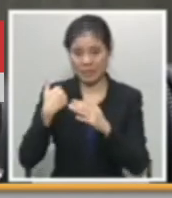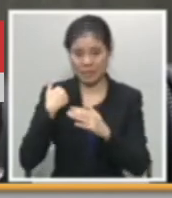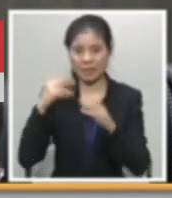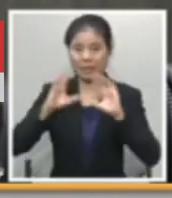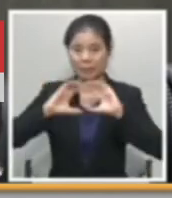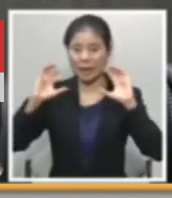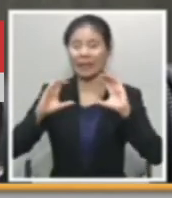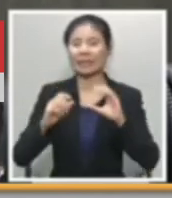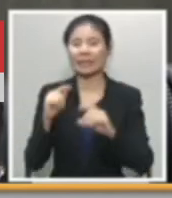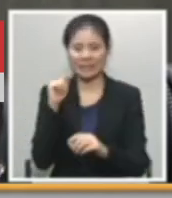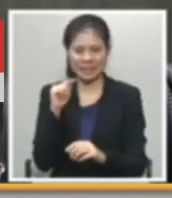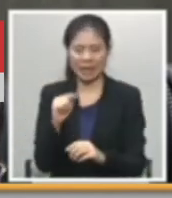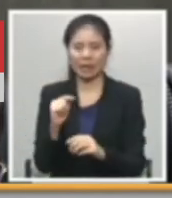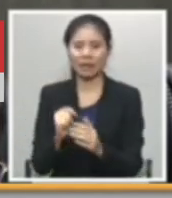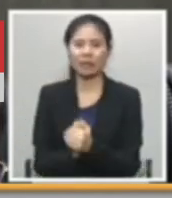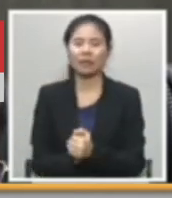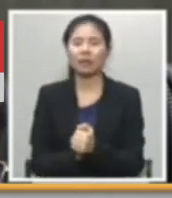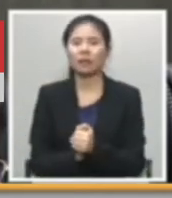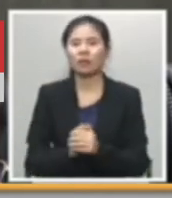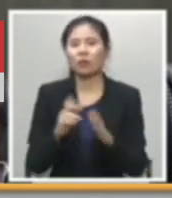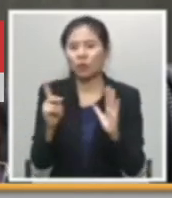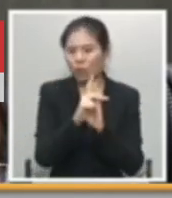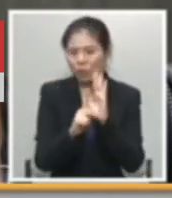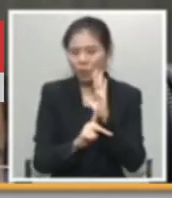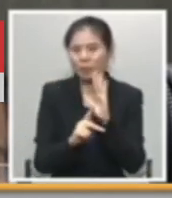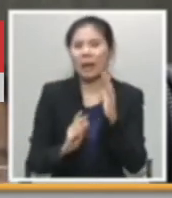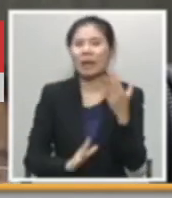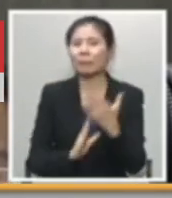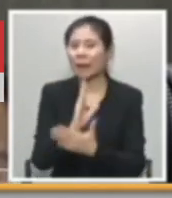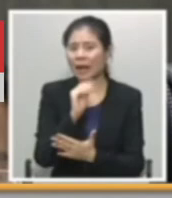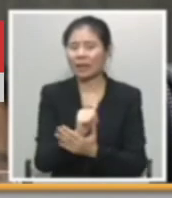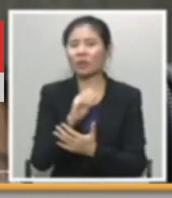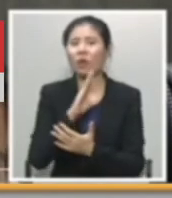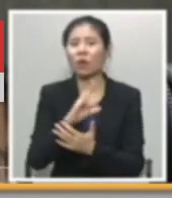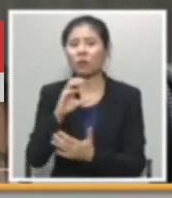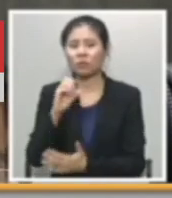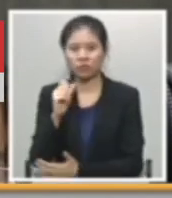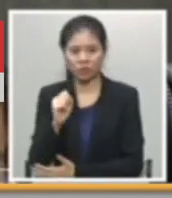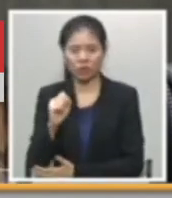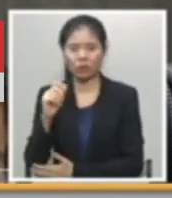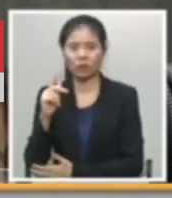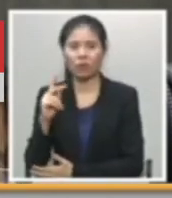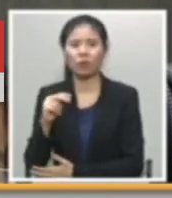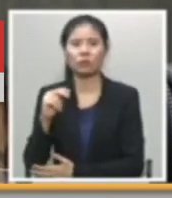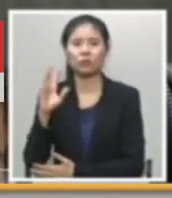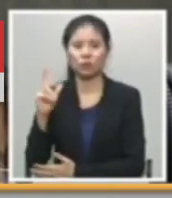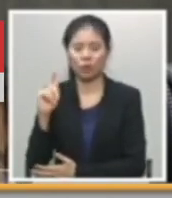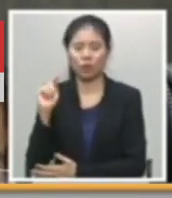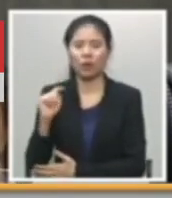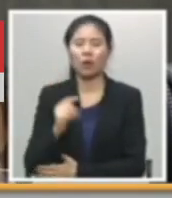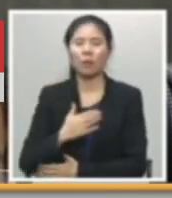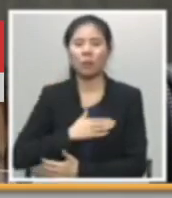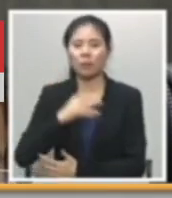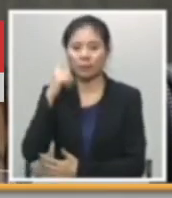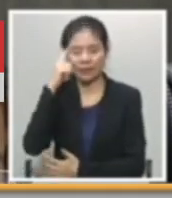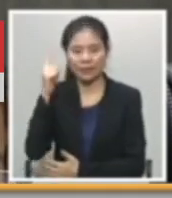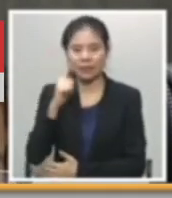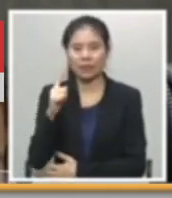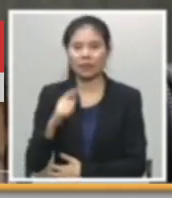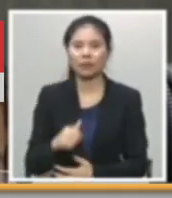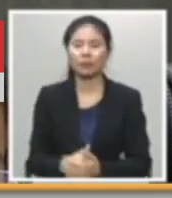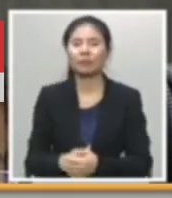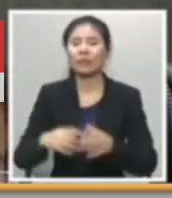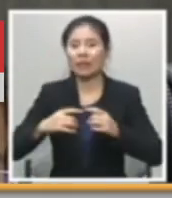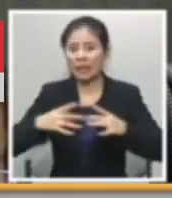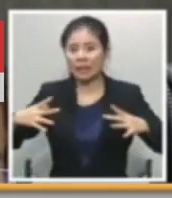านั้นที่มาผ่านร่างกฎหมายในสมัยคสช.ซึ่งกระผมมีความเห็นว่าขัด